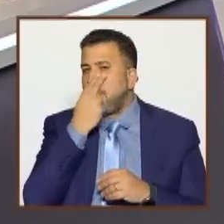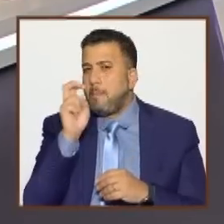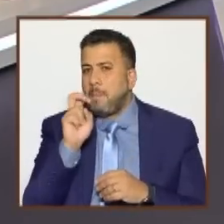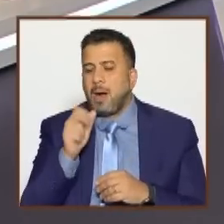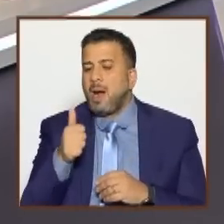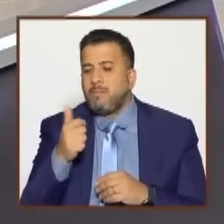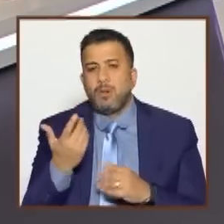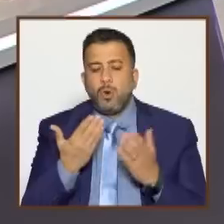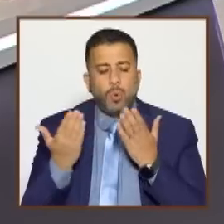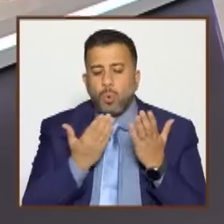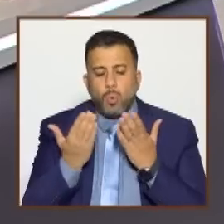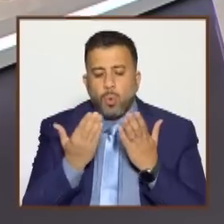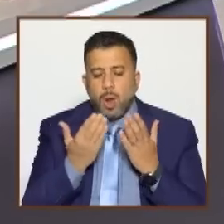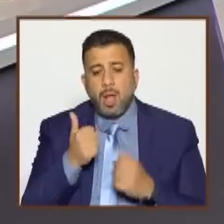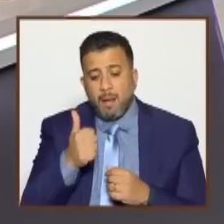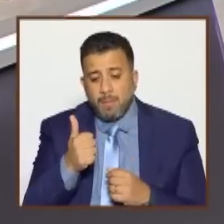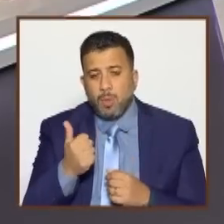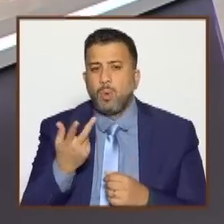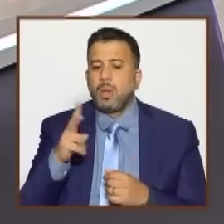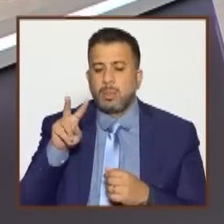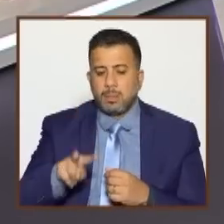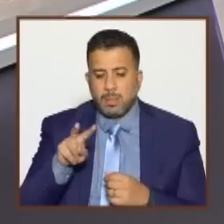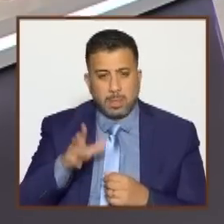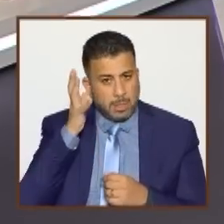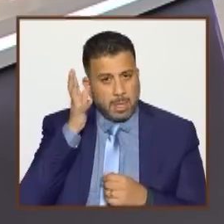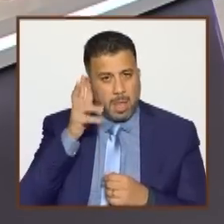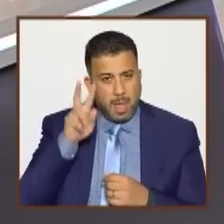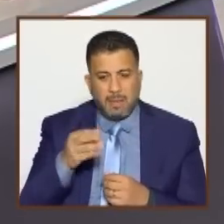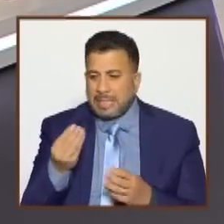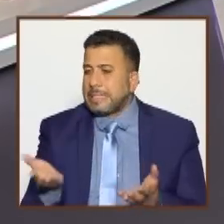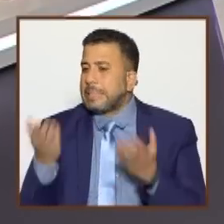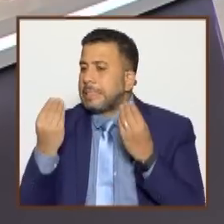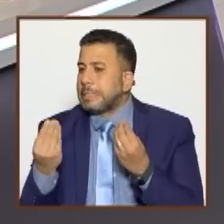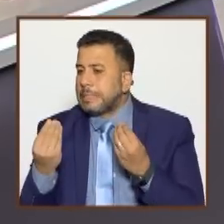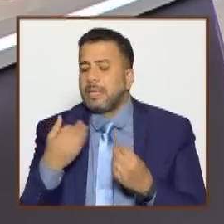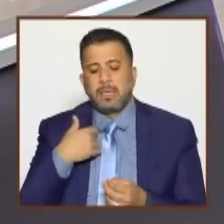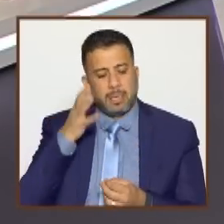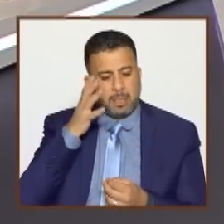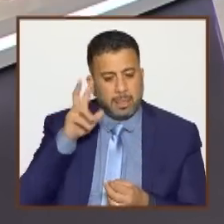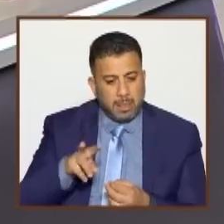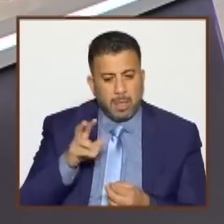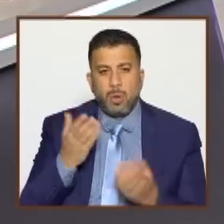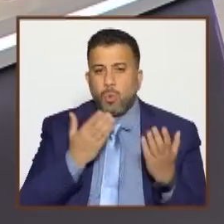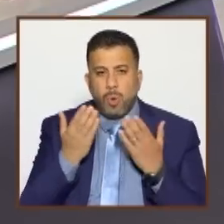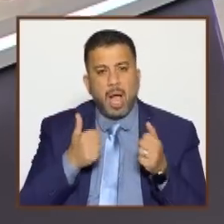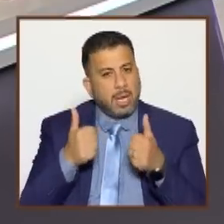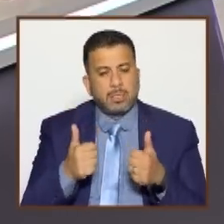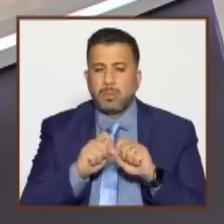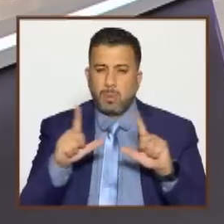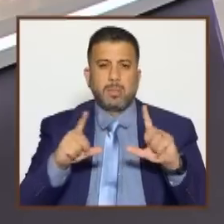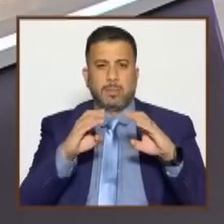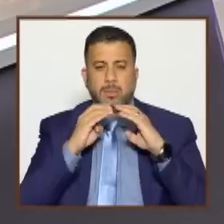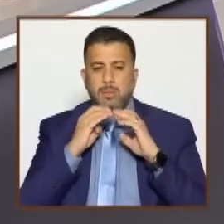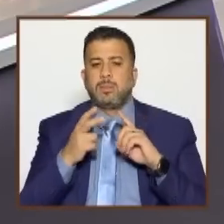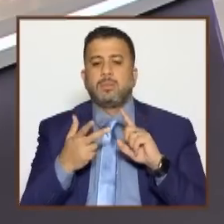يقولوا إنك تقدم سنة ركعتين. واضح يا أبو خالد. أبشر أبشر. أعطني السؤال الثاني. سؤالي الثاني يا شيخي،